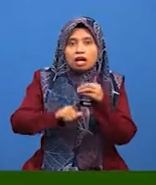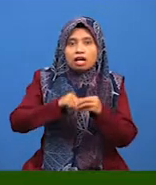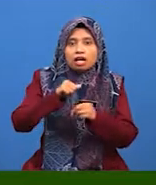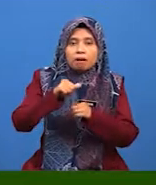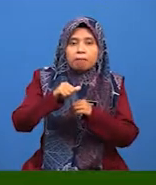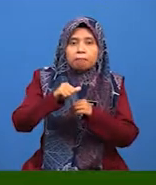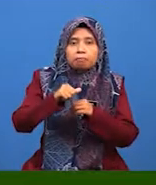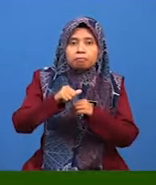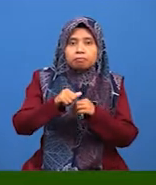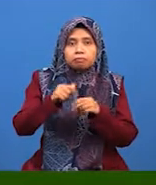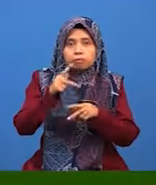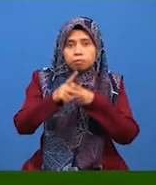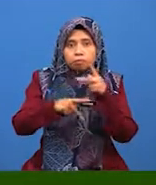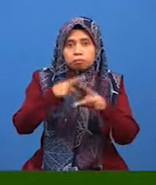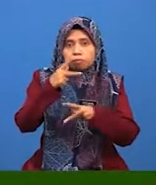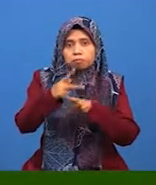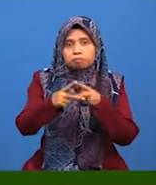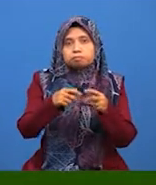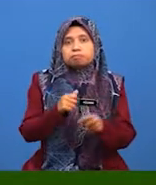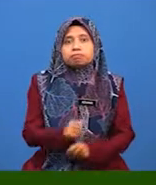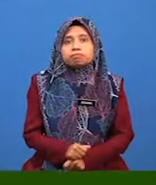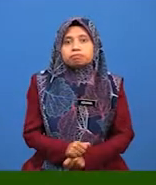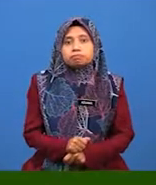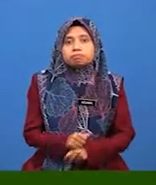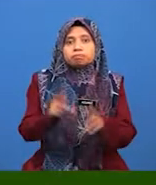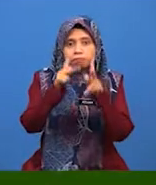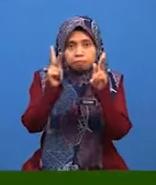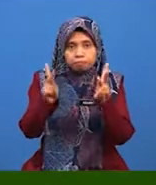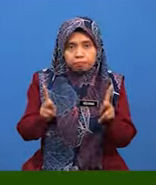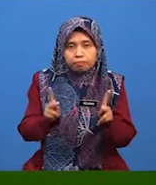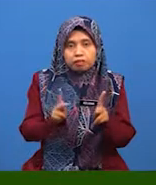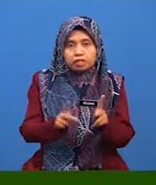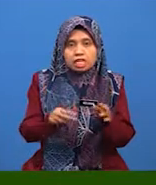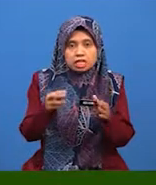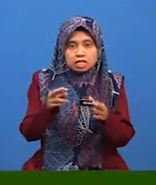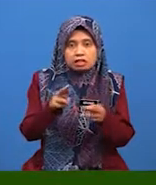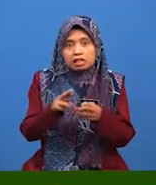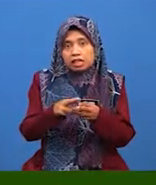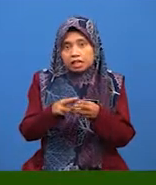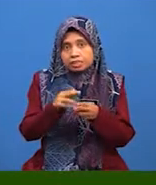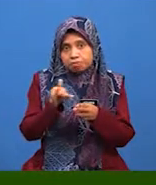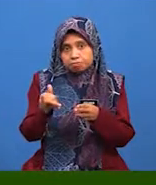proses perdepanan seluruh predikat. Ringkasnya,